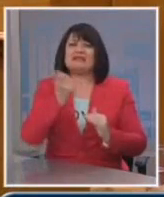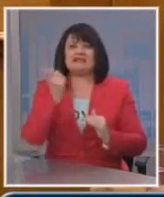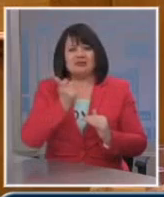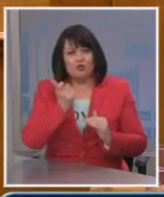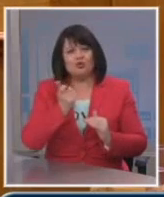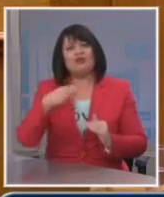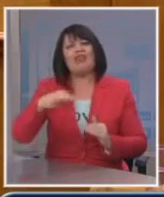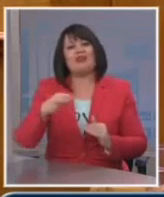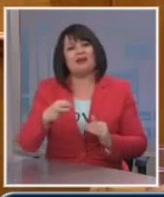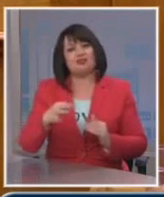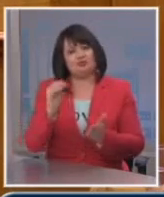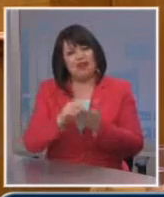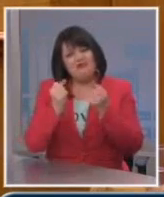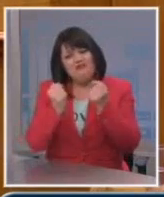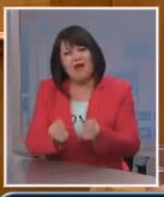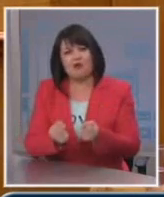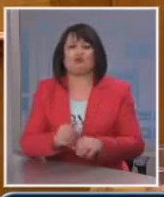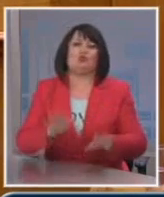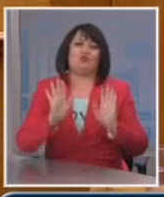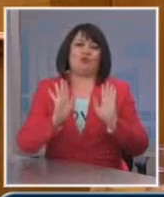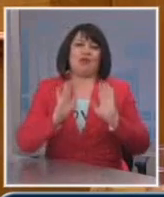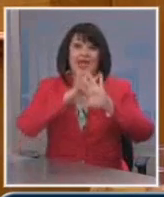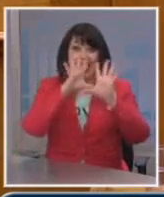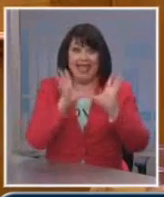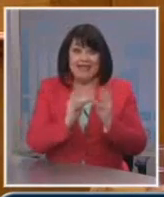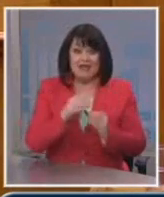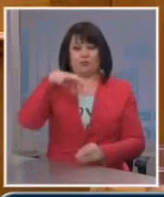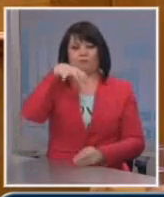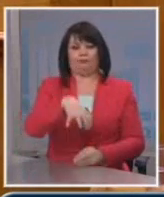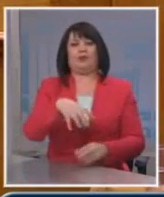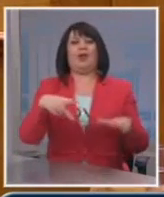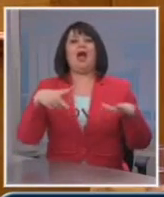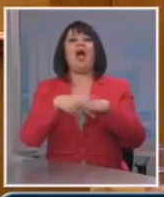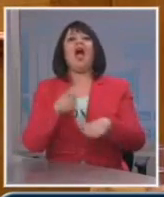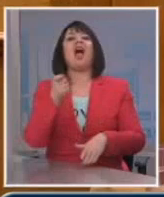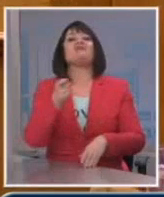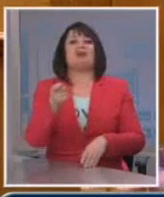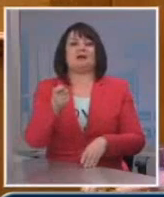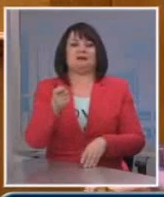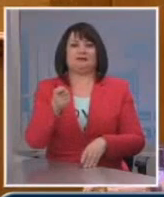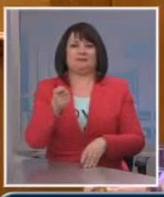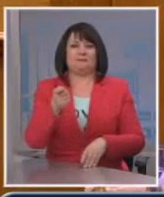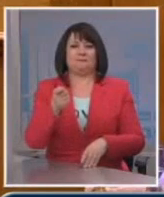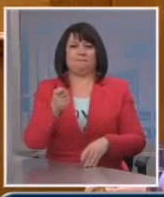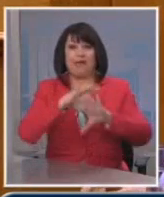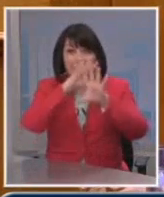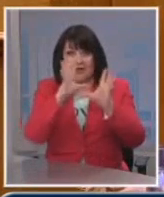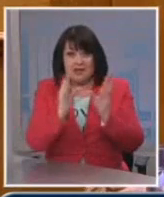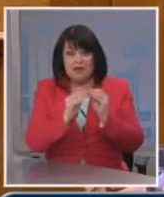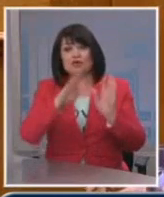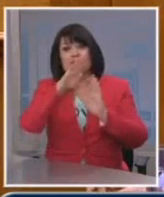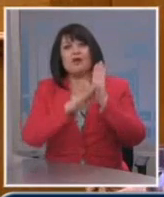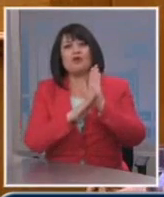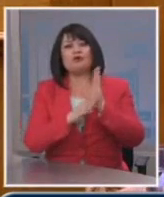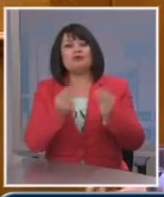αδύναμους. Με τη δημιουργία ενός ενιαίου φορέα ασφάλισης, τους ενιαίους κανόνες υπολογισμού